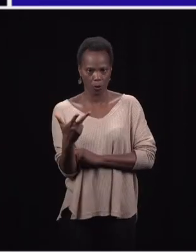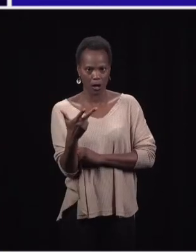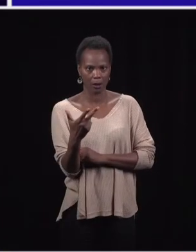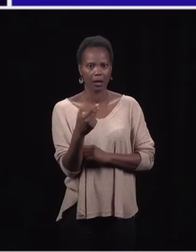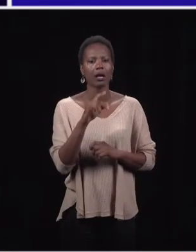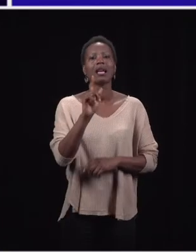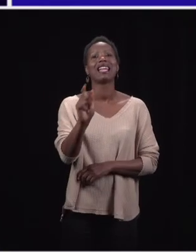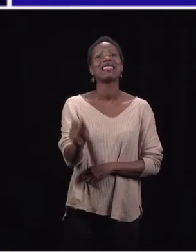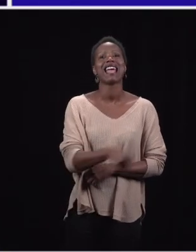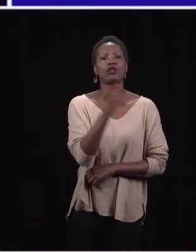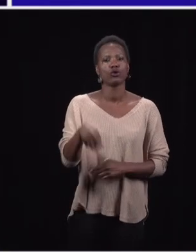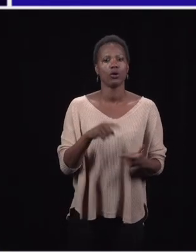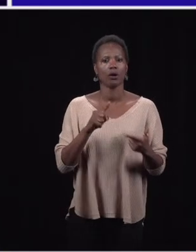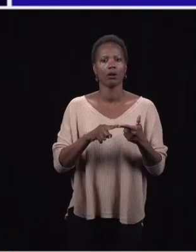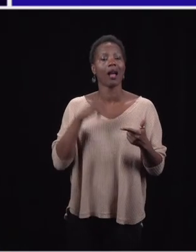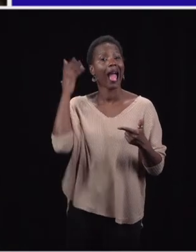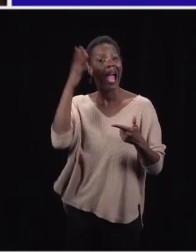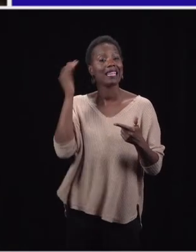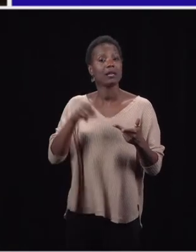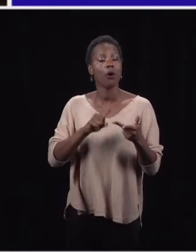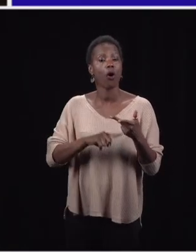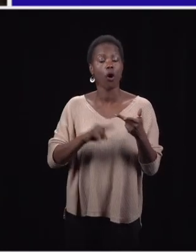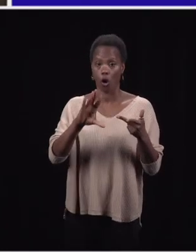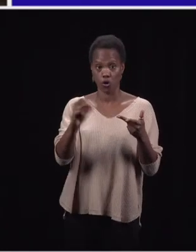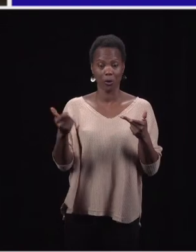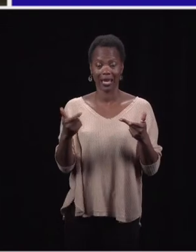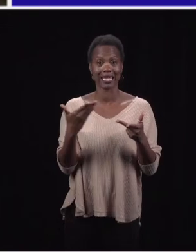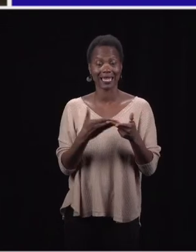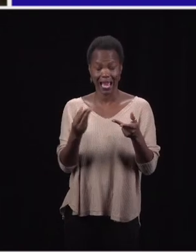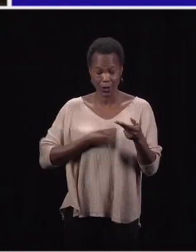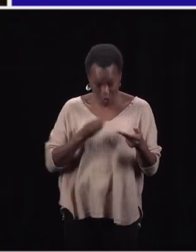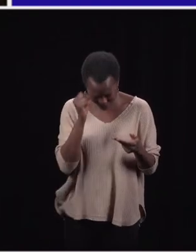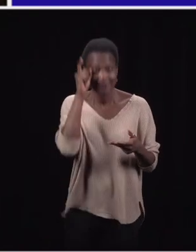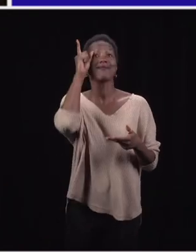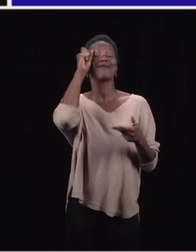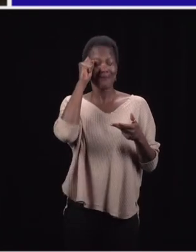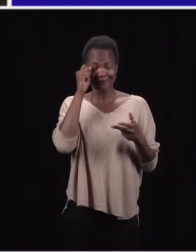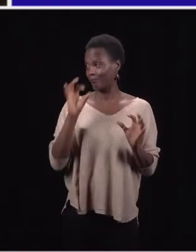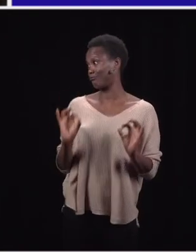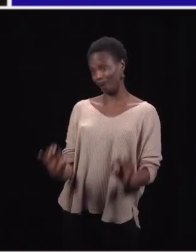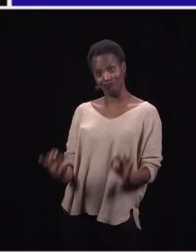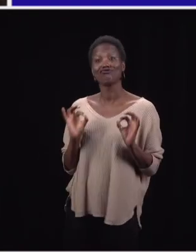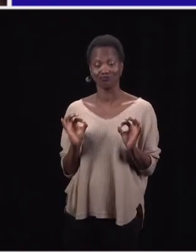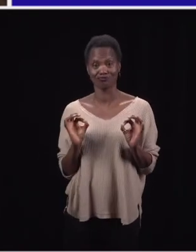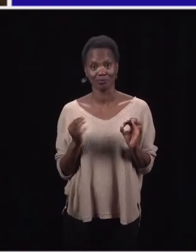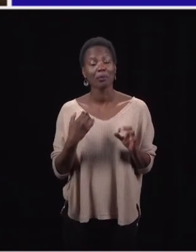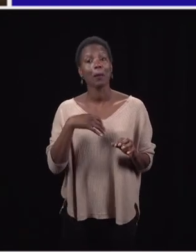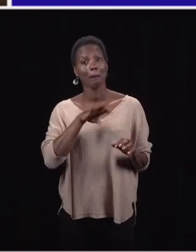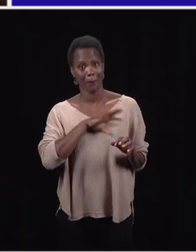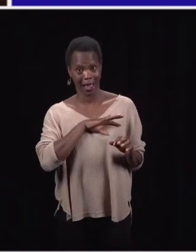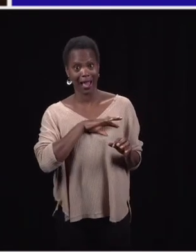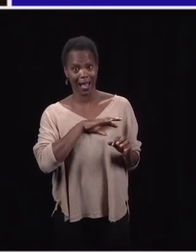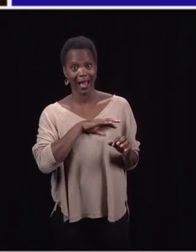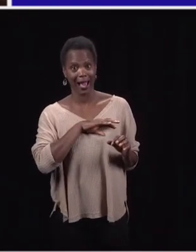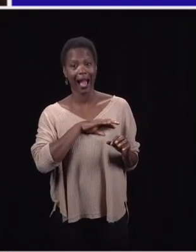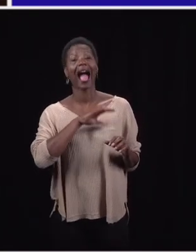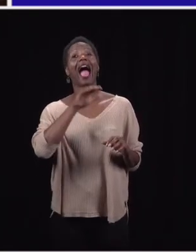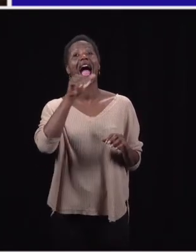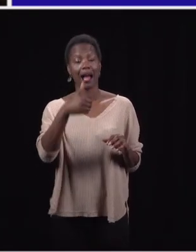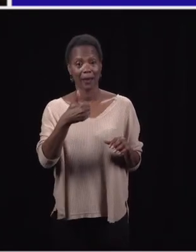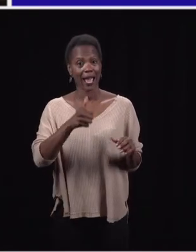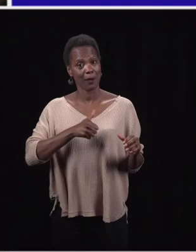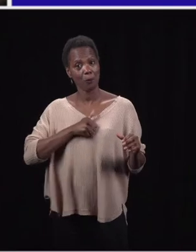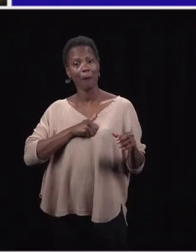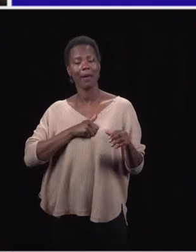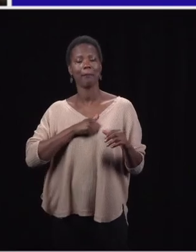c'est l'axe fait le déclic si j'ose dire tout à fait c'est vraiment le mot puisque c'est suite à ça que je participe au déclic numérique